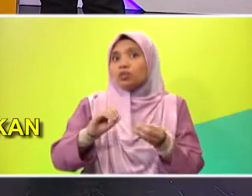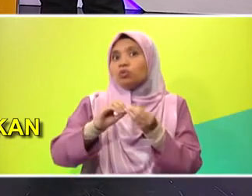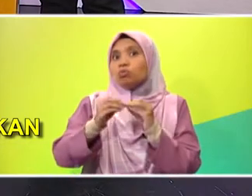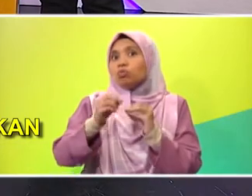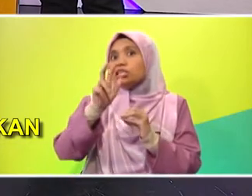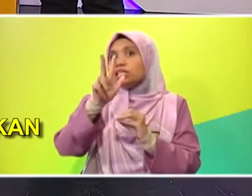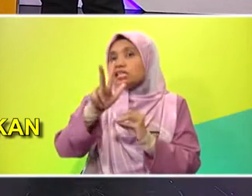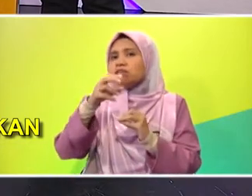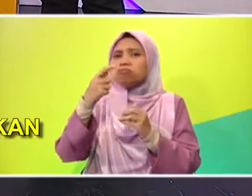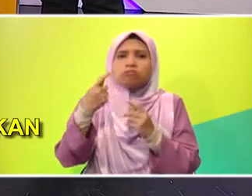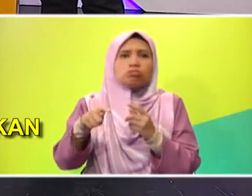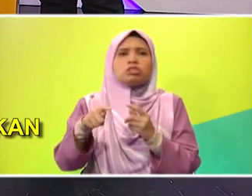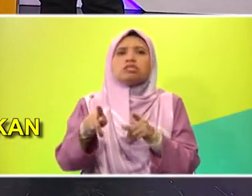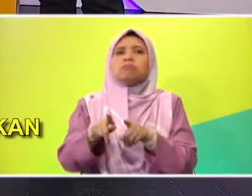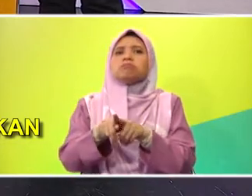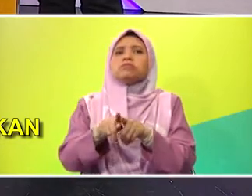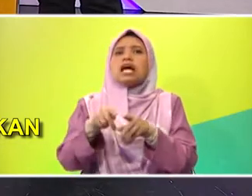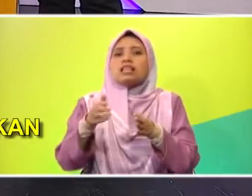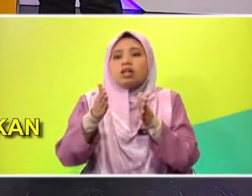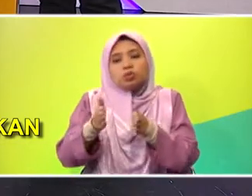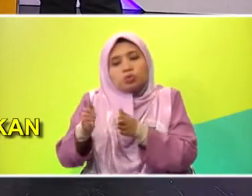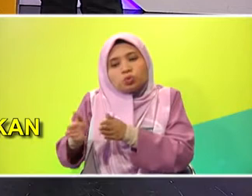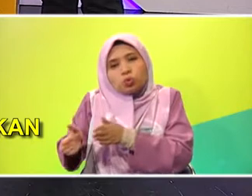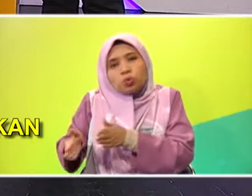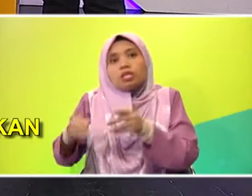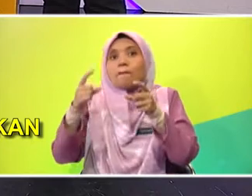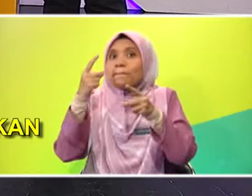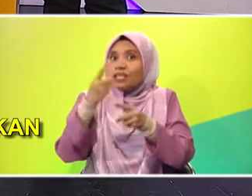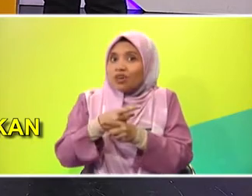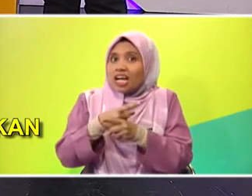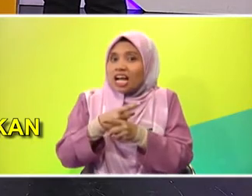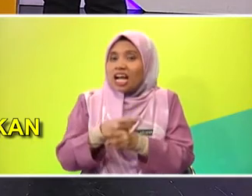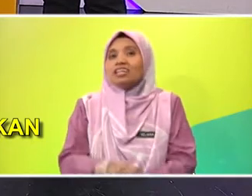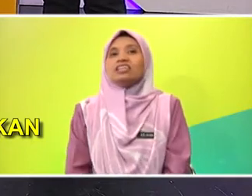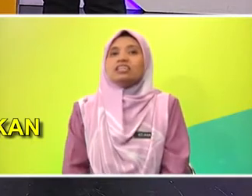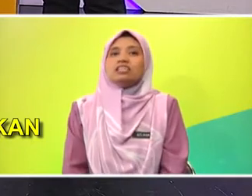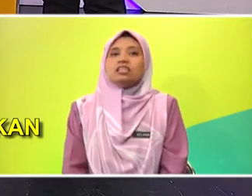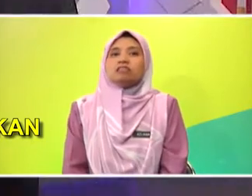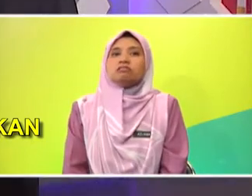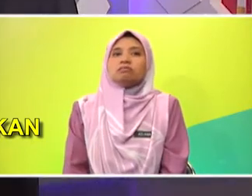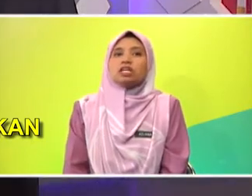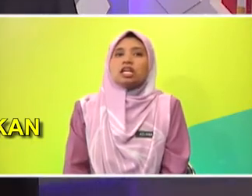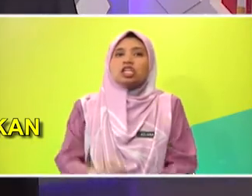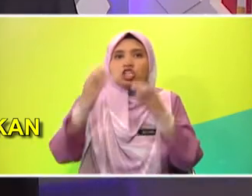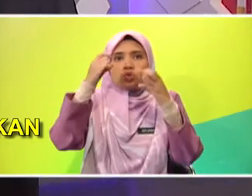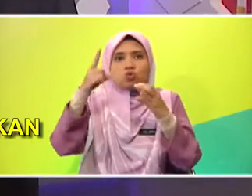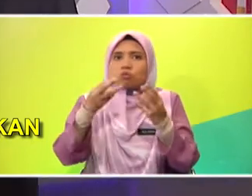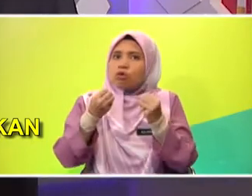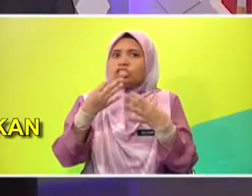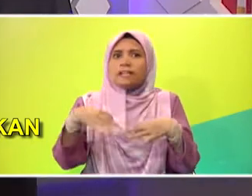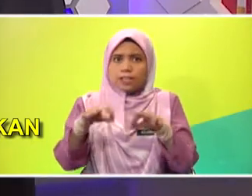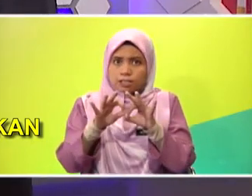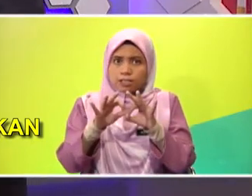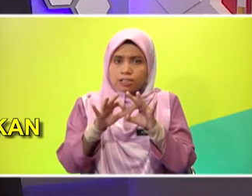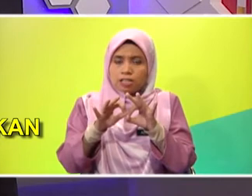menyusun dengan baik dengan betul dan tepat kakinya sadis satu ilmu baru atau pengetahuan untuk setoran Karina oke